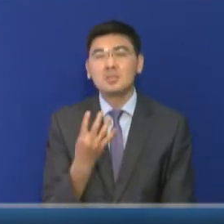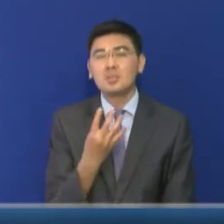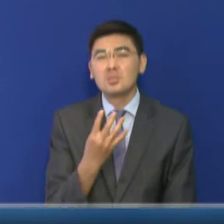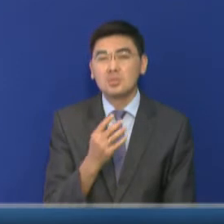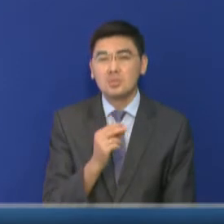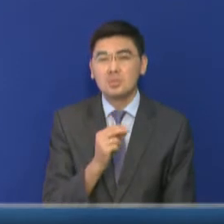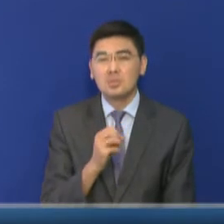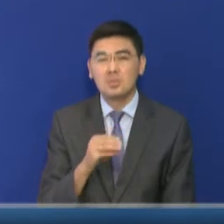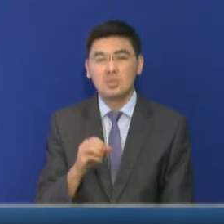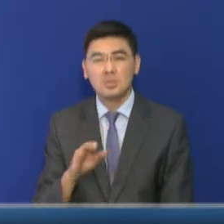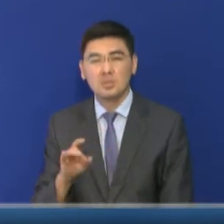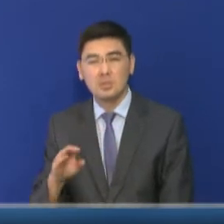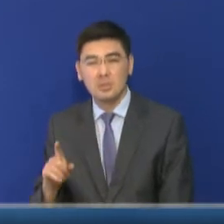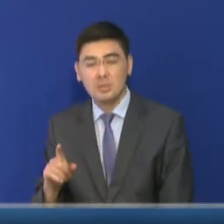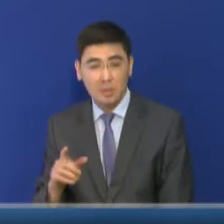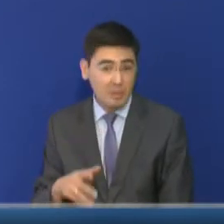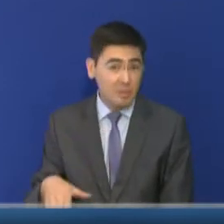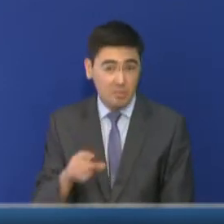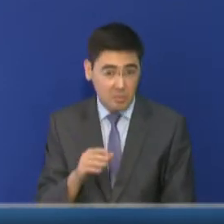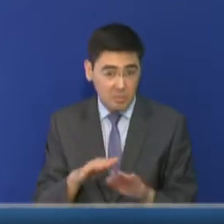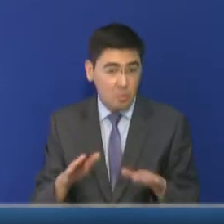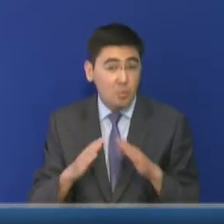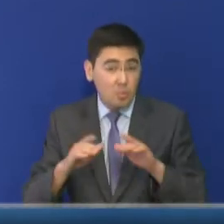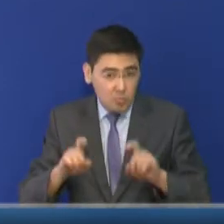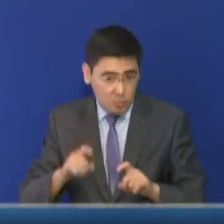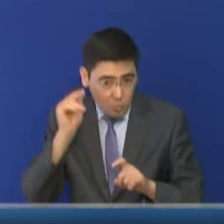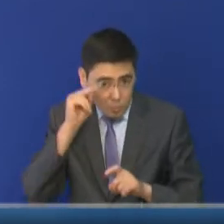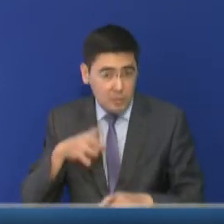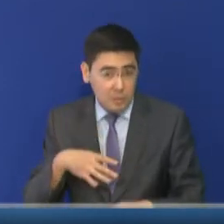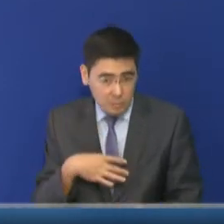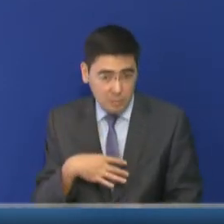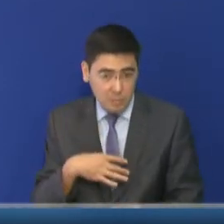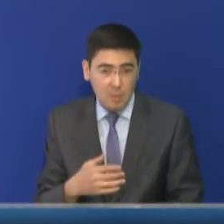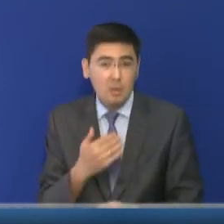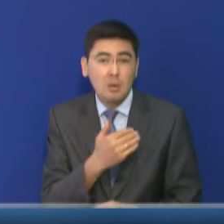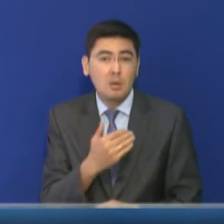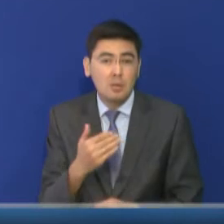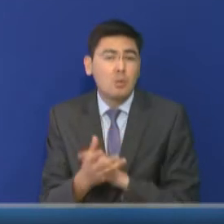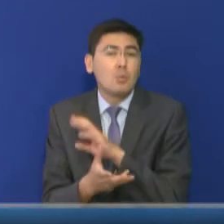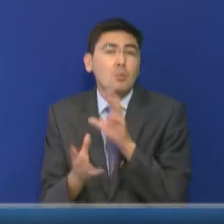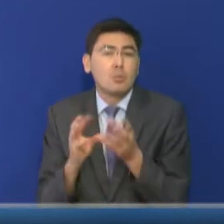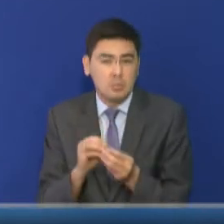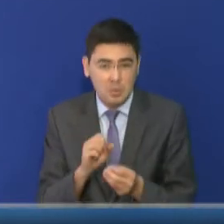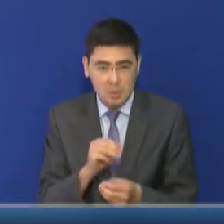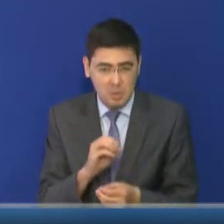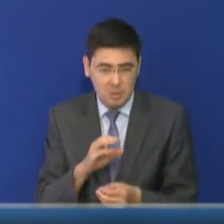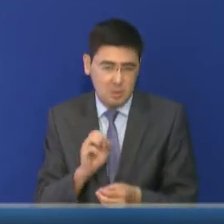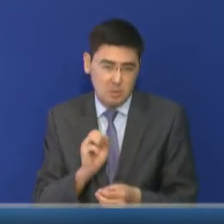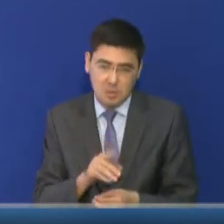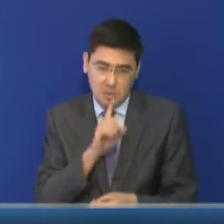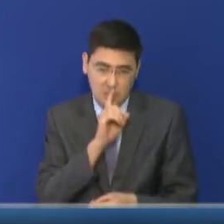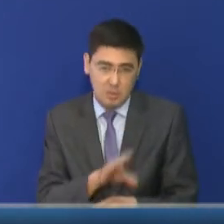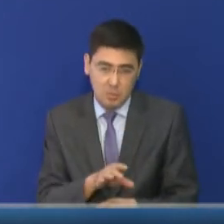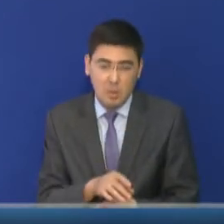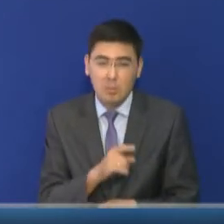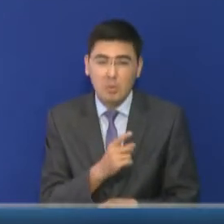4-90-да барлығы қашықтан оқығандықтан 9 бен 11 сыныптарда қорытынды аттестаттау болмайды. Қорытынды бағалар 1-ші,